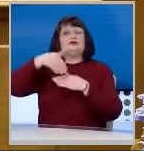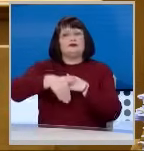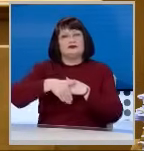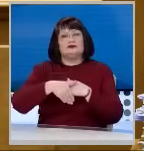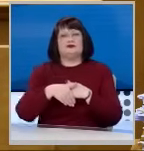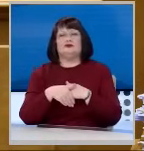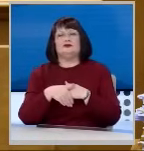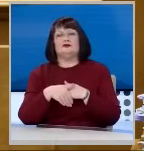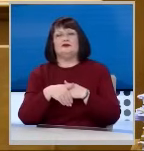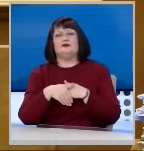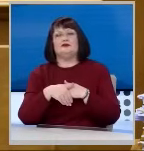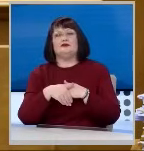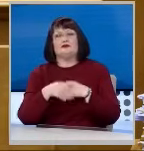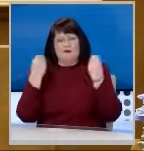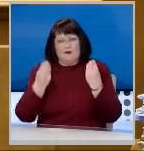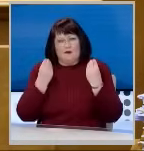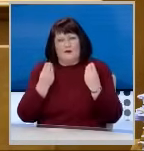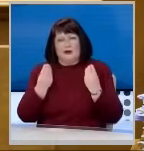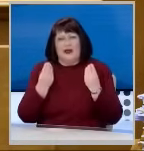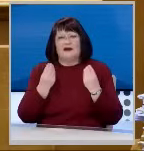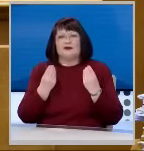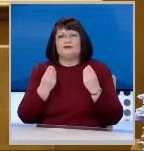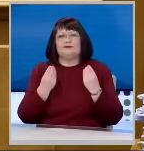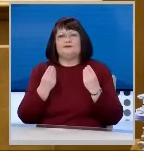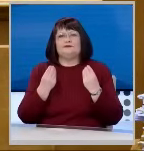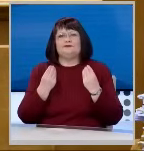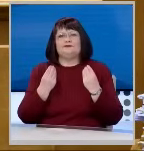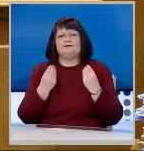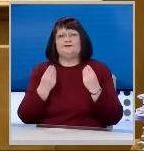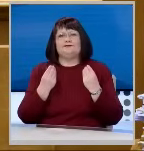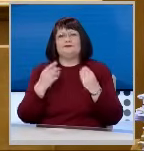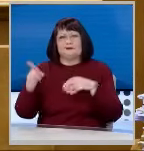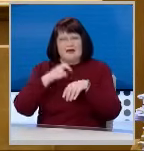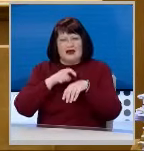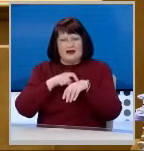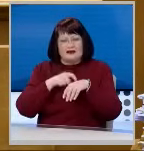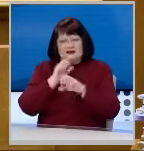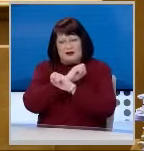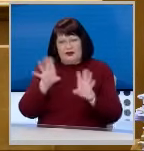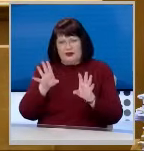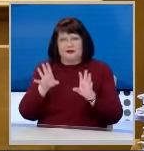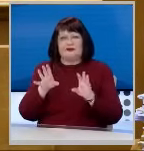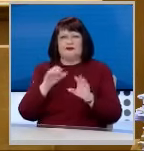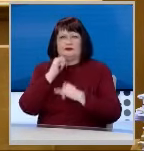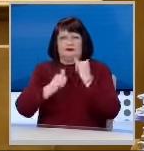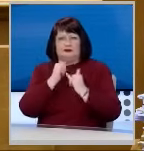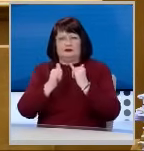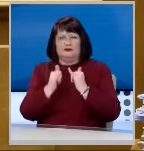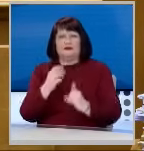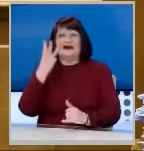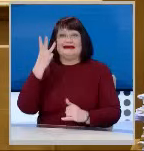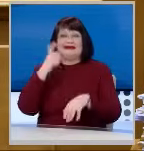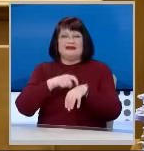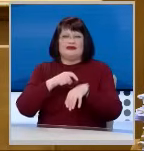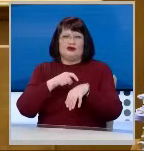βράδυ αν είναι δυνατόν το ανήρτησαν εκείνη την ώρα εμφανίστηκε στις